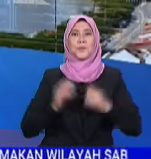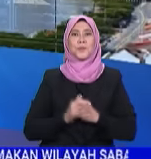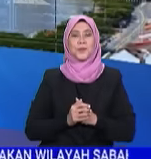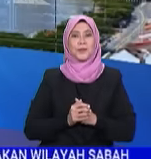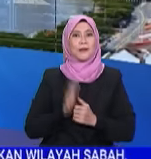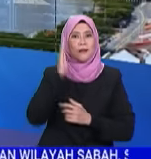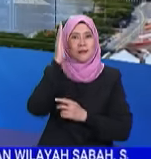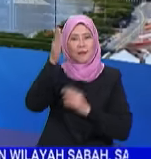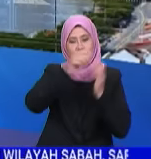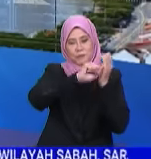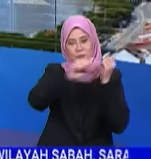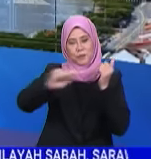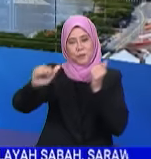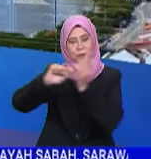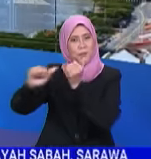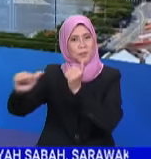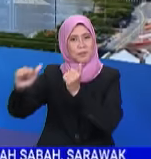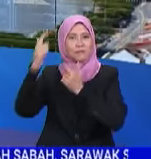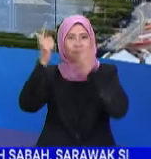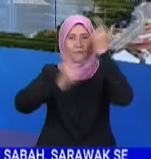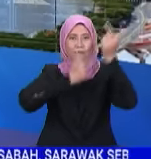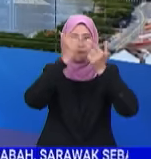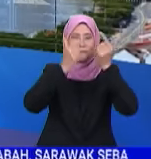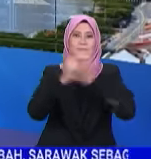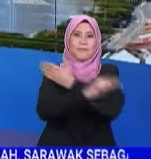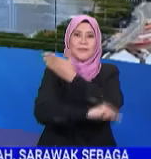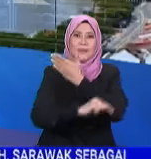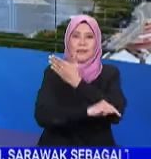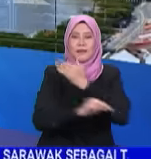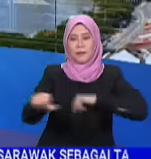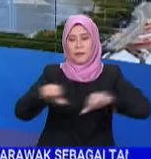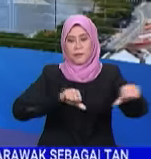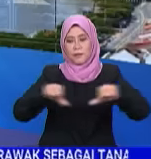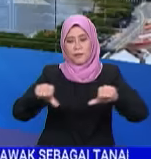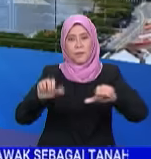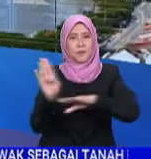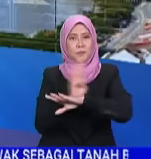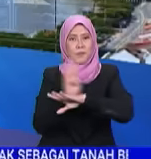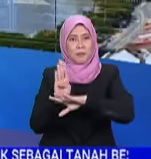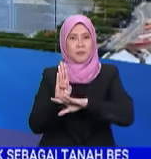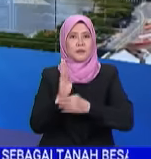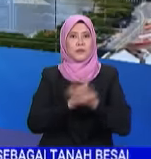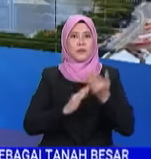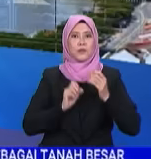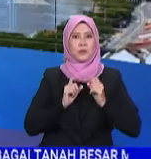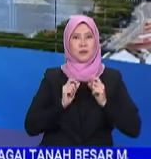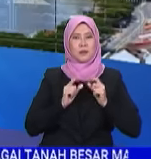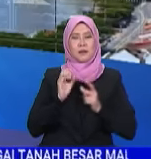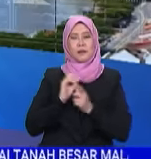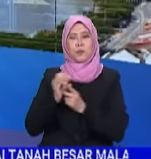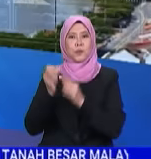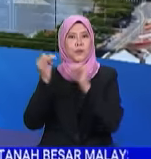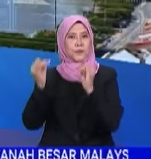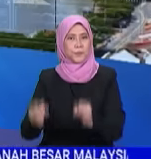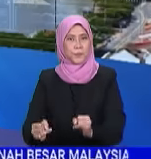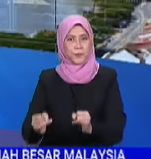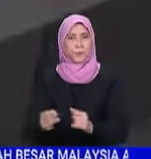langsung akan mempromosikan Eko pelancongan Negeri selain aktiviti perniagaan sektor swasta atau